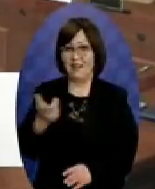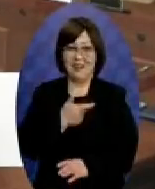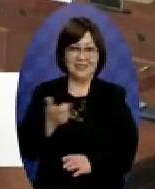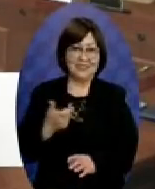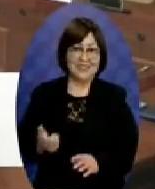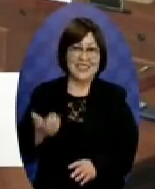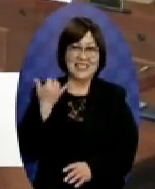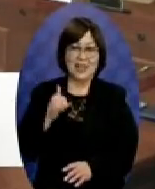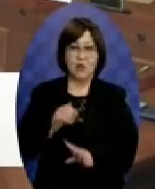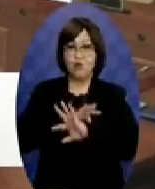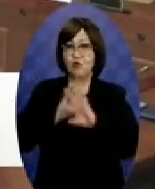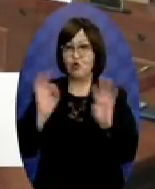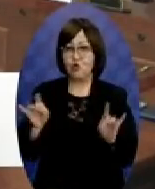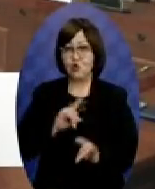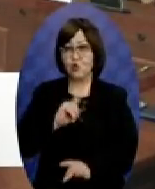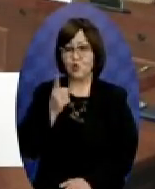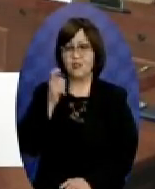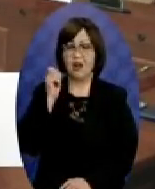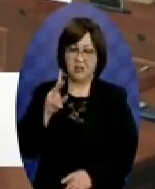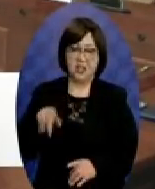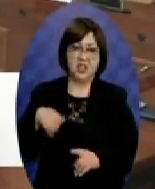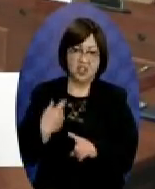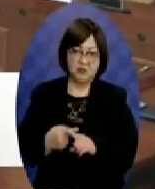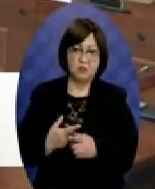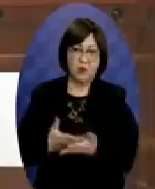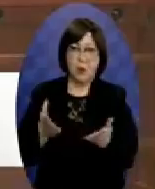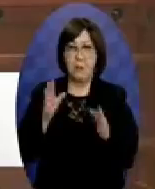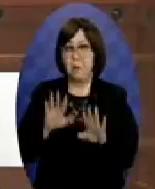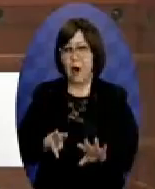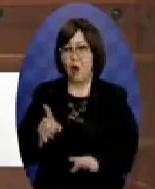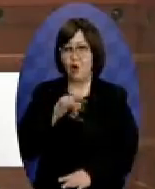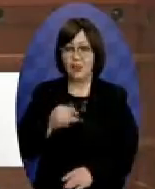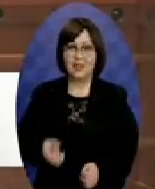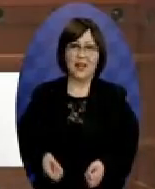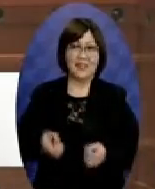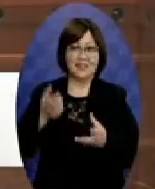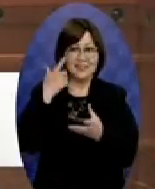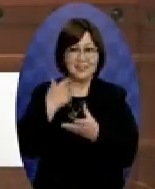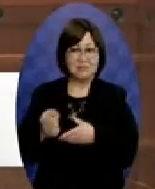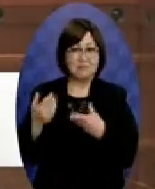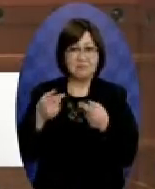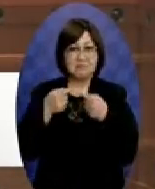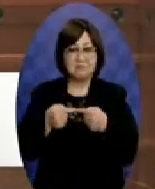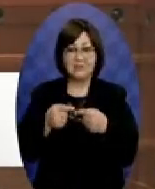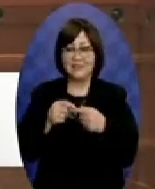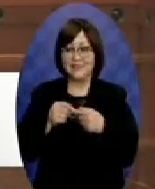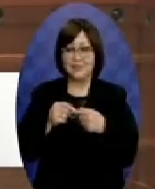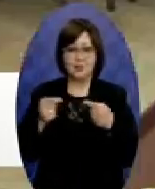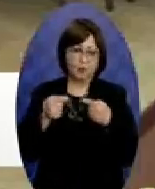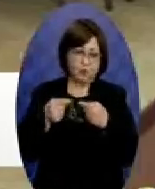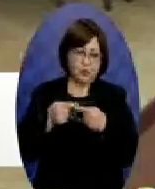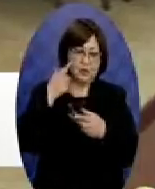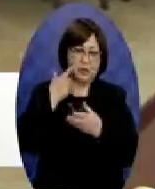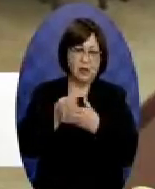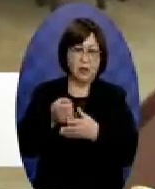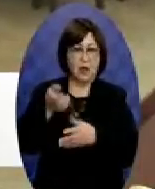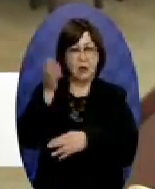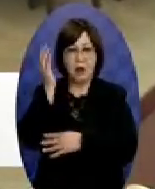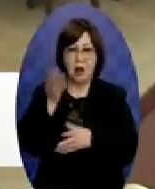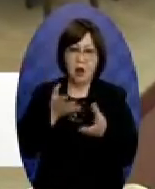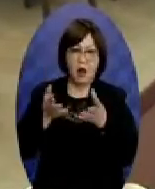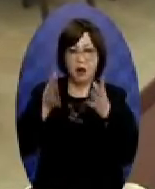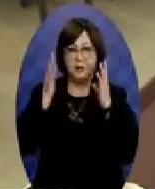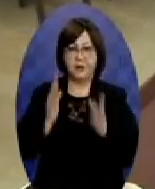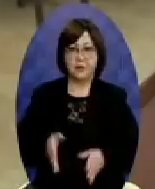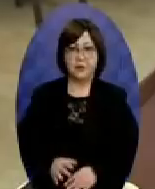нь өөр зүйл заалтуудыг нэмсэн юм а. За мөн байнгын хорооны ажлын хэсгээс гаргасан зарчмын зөрүүтэй саналуудаар санал хураалт явуулж шийдвэрлэлээ.